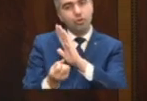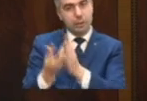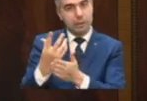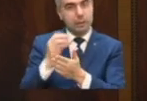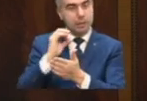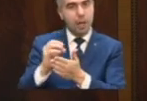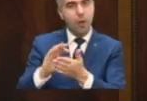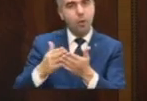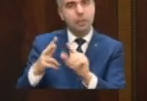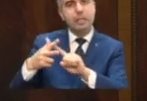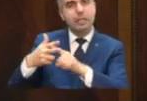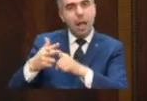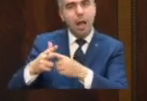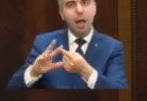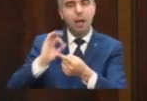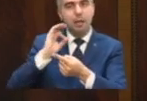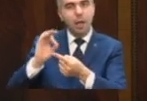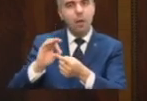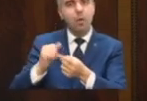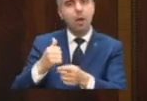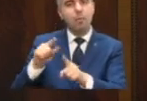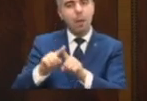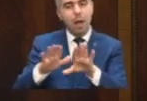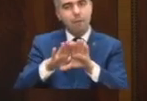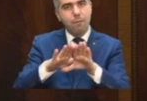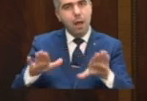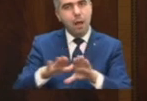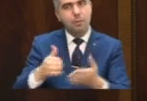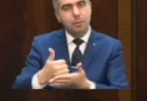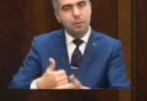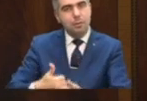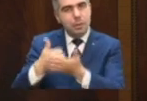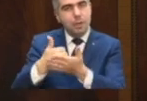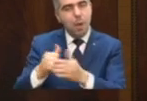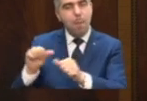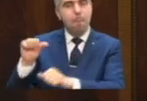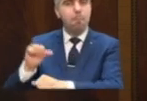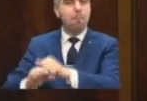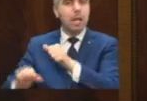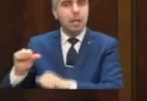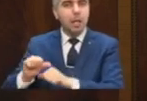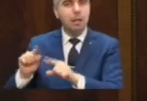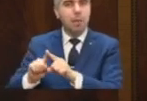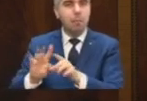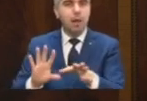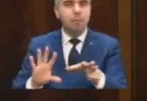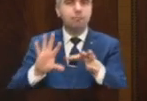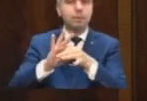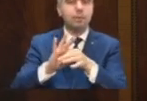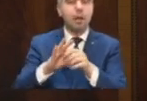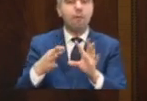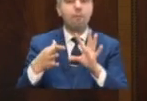القطاعات الواعدة، وضع إطار خاص بتعبئة العقار الصناعي، تنويع وتحديث الأدوات المالية وتطوير مؤسسات سوق